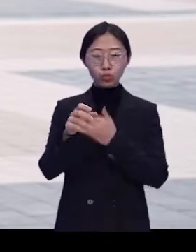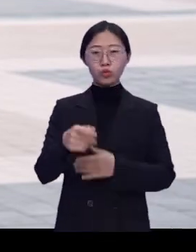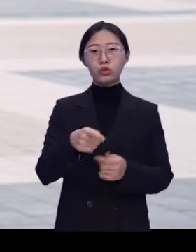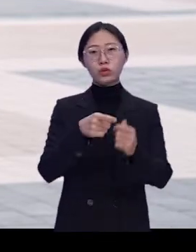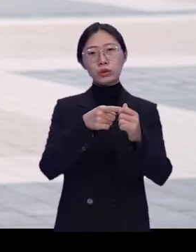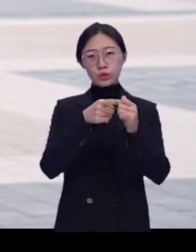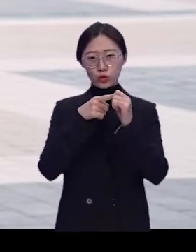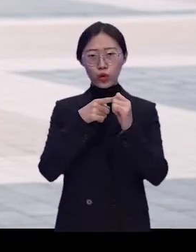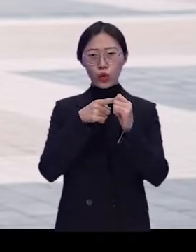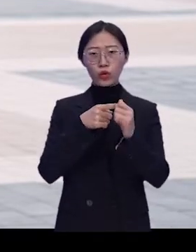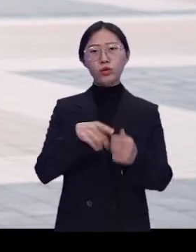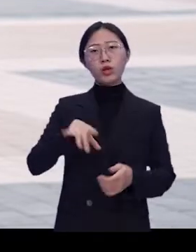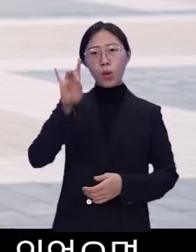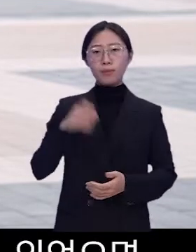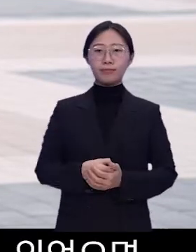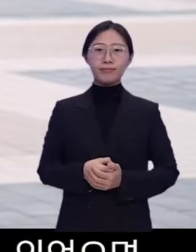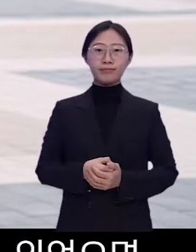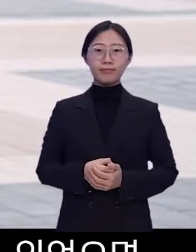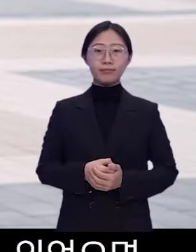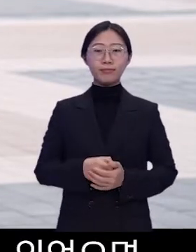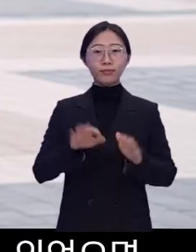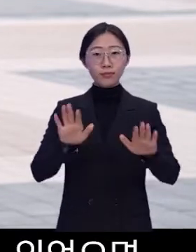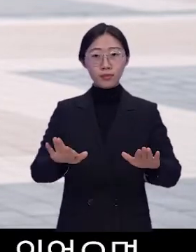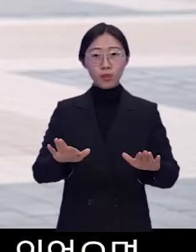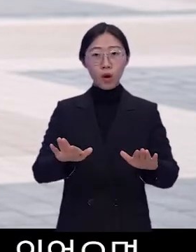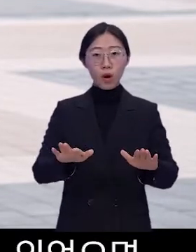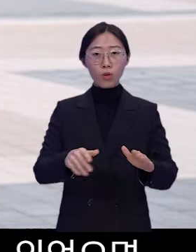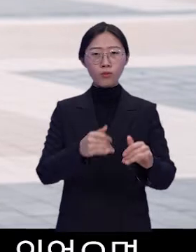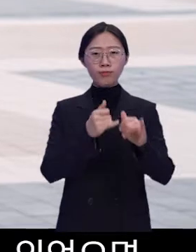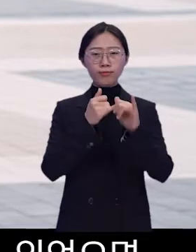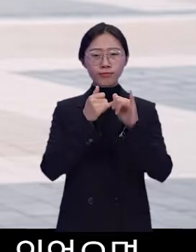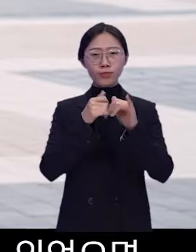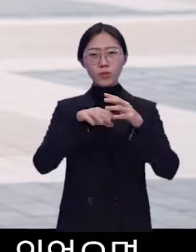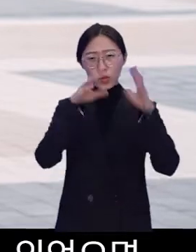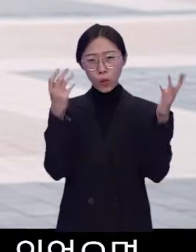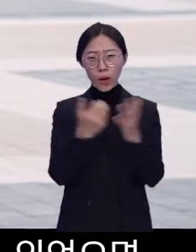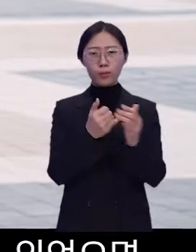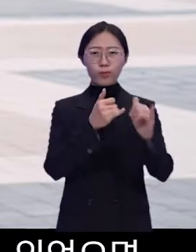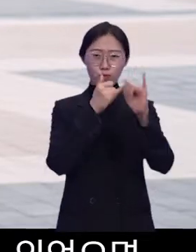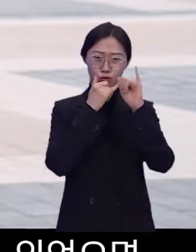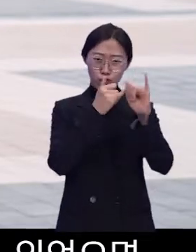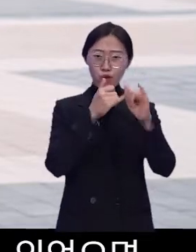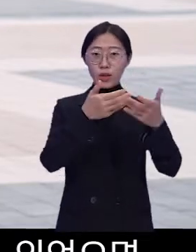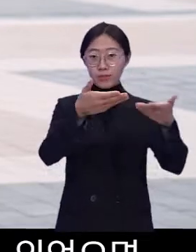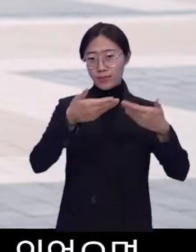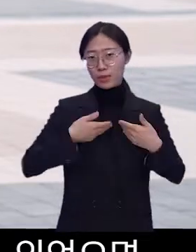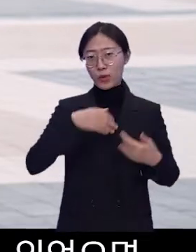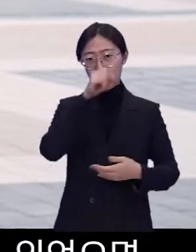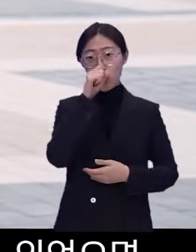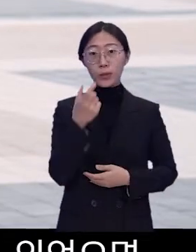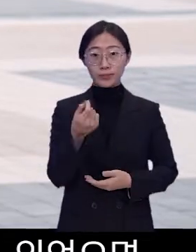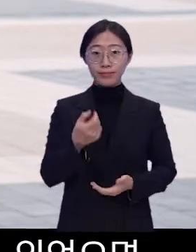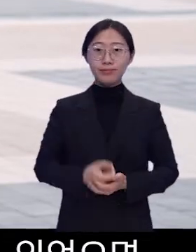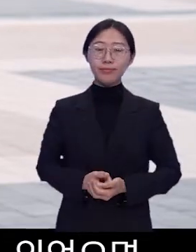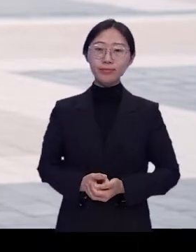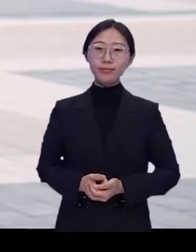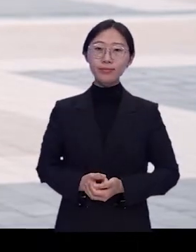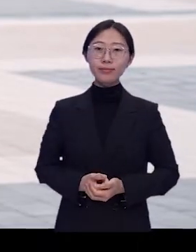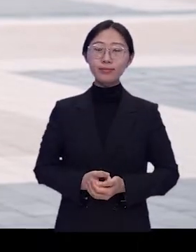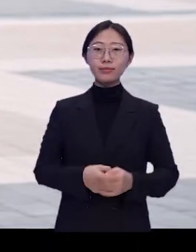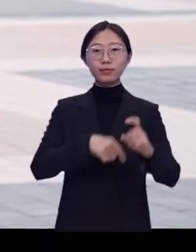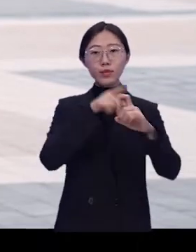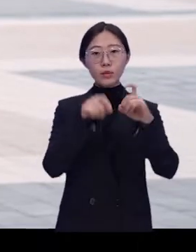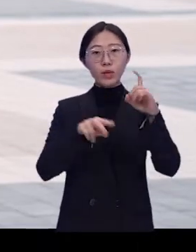첫 우승이어서 더 기쁜데요. 이 기세를 몰아 남은 챔피언 결정선에서도 통합 우승 트로피를 들어올릴 수